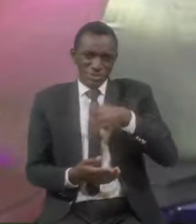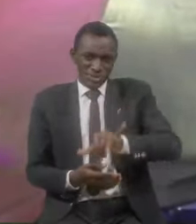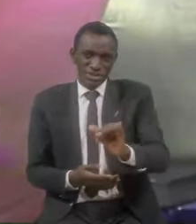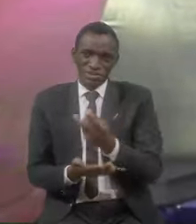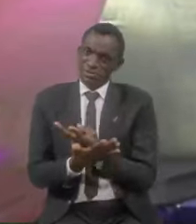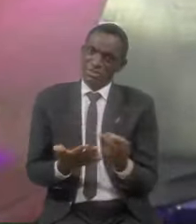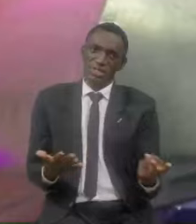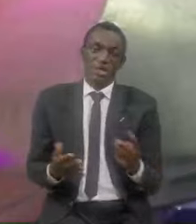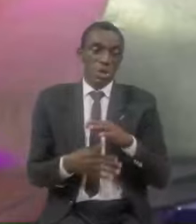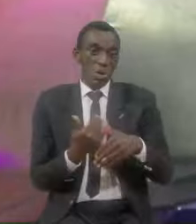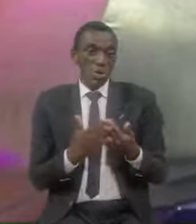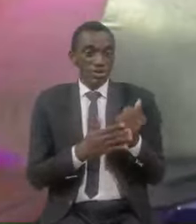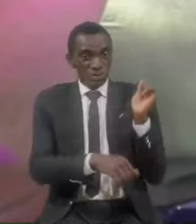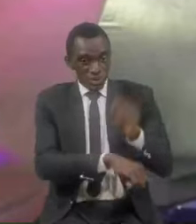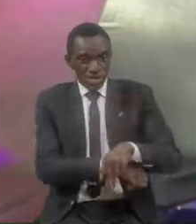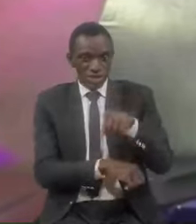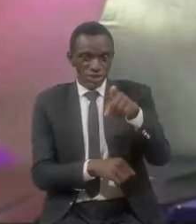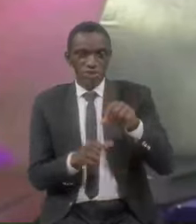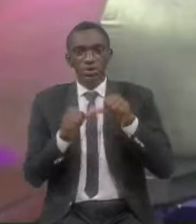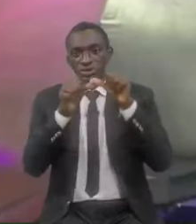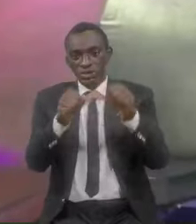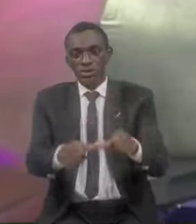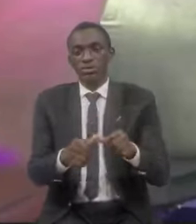d'avoir la domination sur vous,